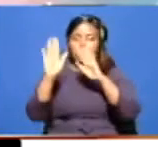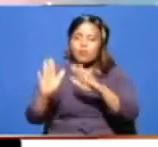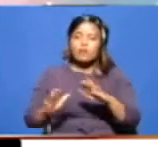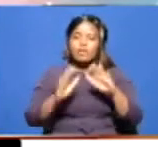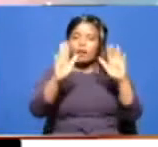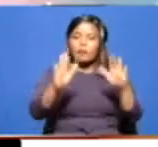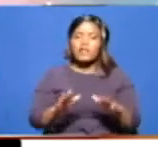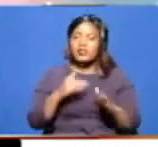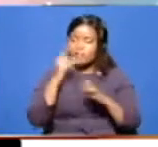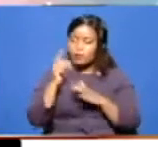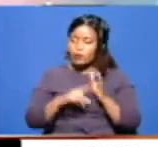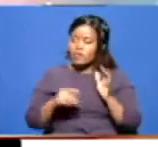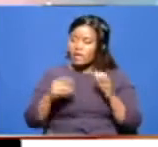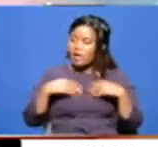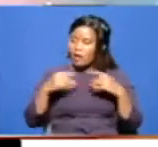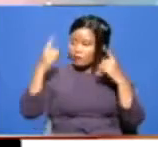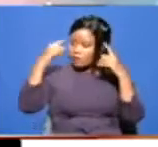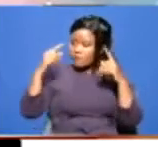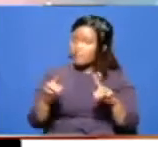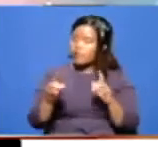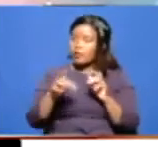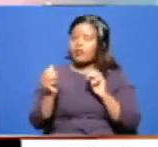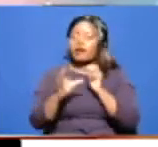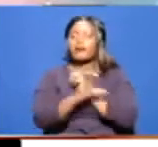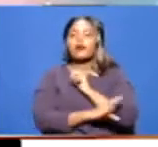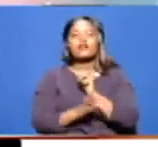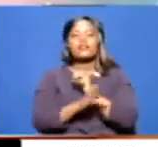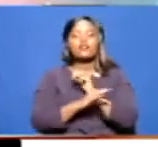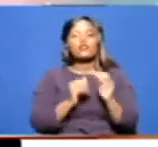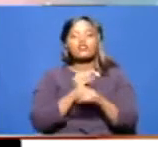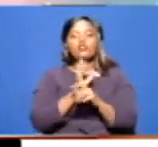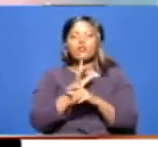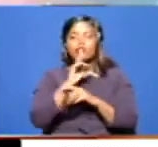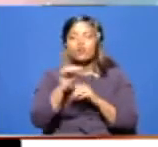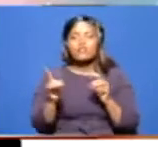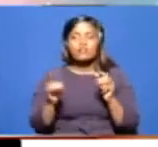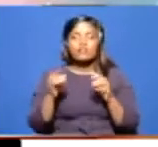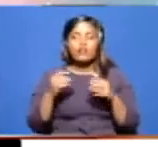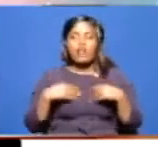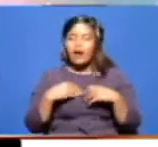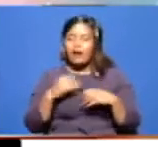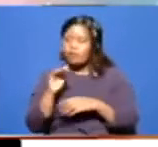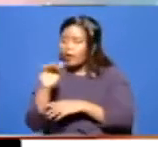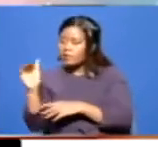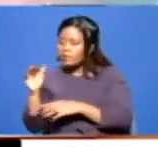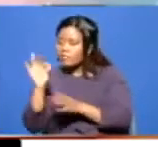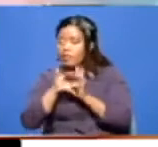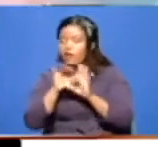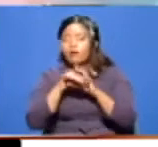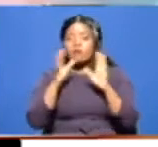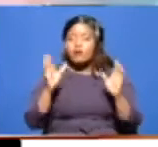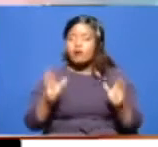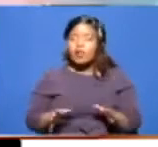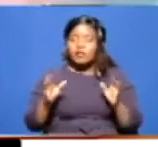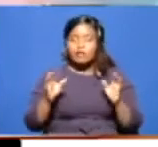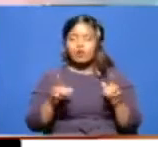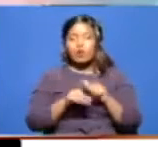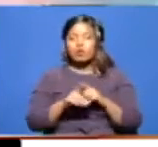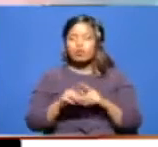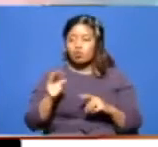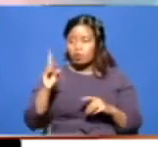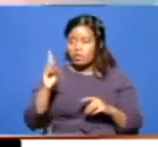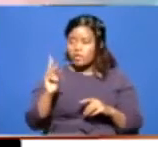nyingine zinazostawi kama sehemu ya juhudi zake za kuwashawishi wapiga kura wa eneo la Pwani. Waziri huyo mkuu wa zamani